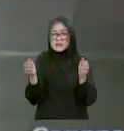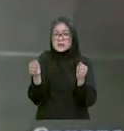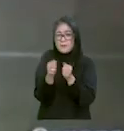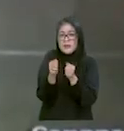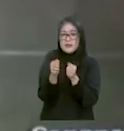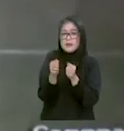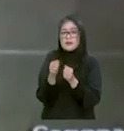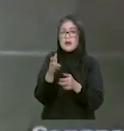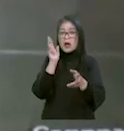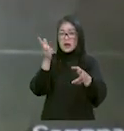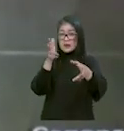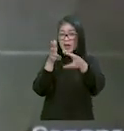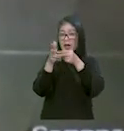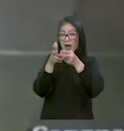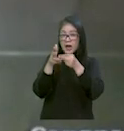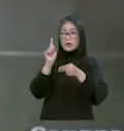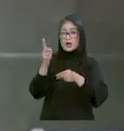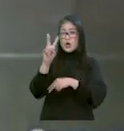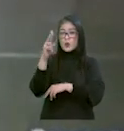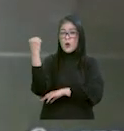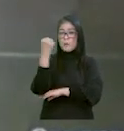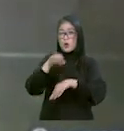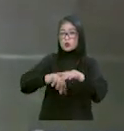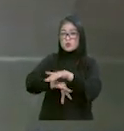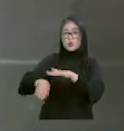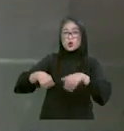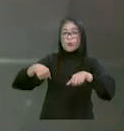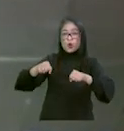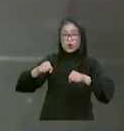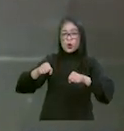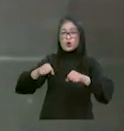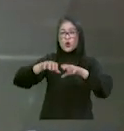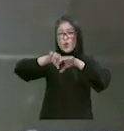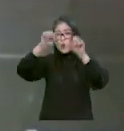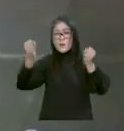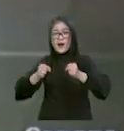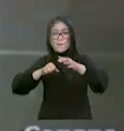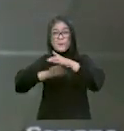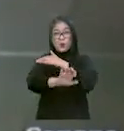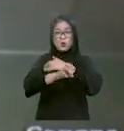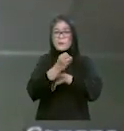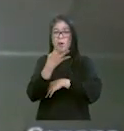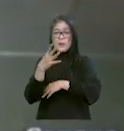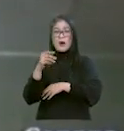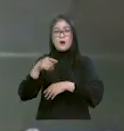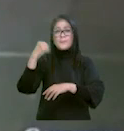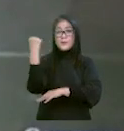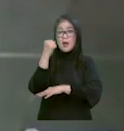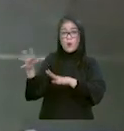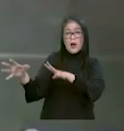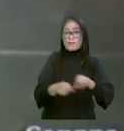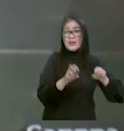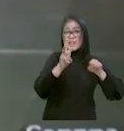CCTV merekam aksi 2 pelaku pencurian motor saat membobol gembok portal. Hanya dalam beberapa jam, pelaku menggasak